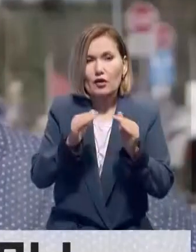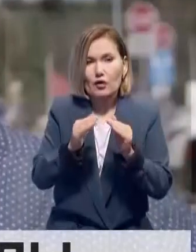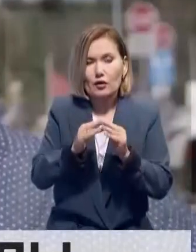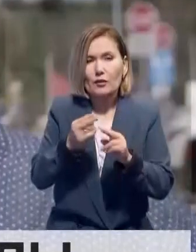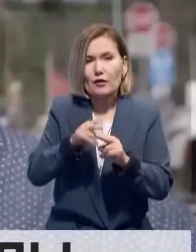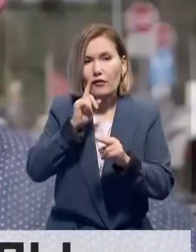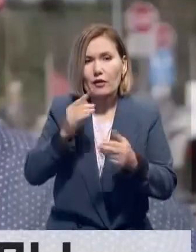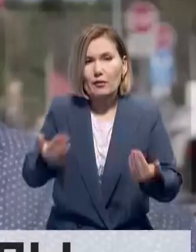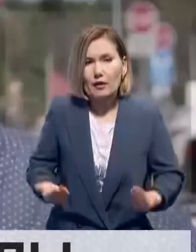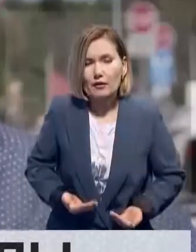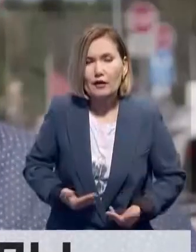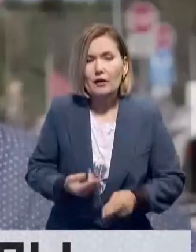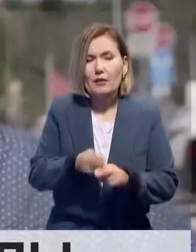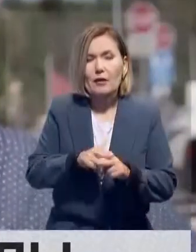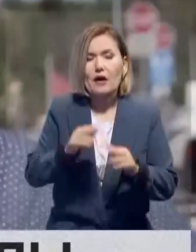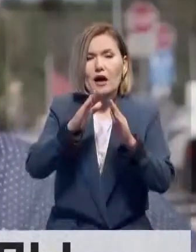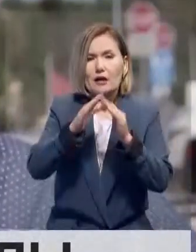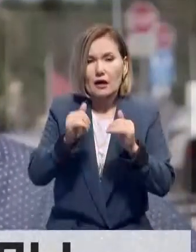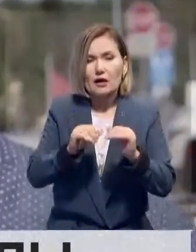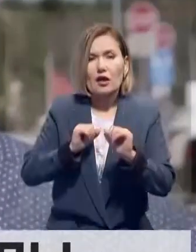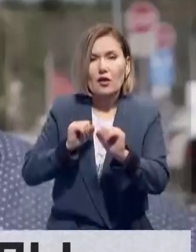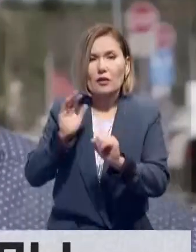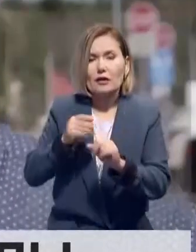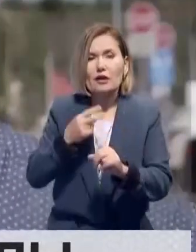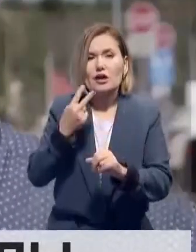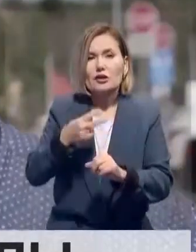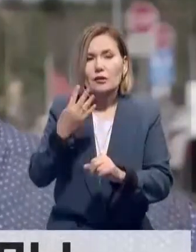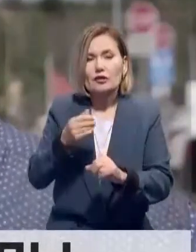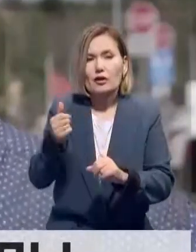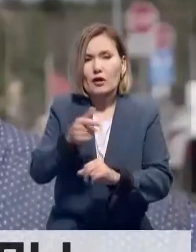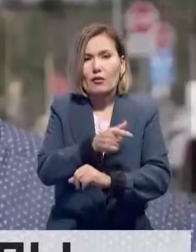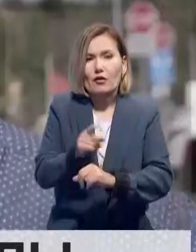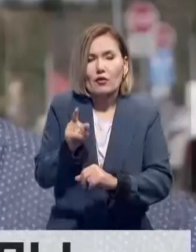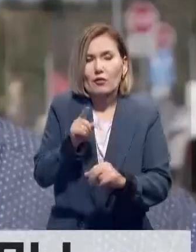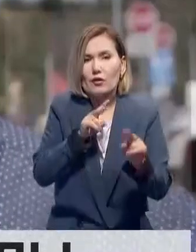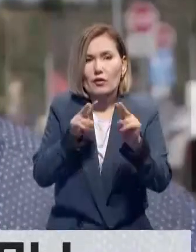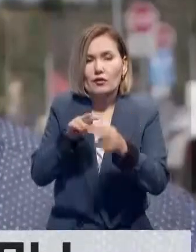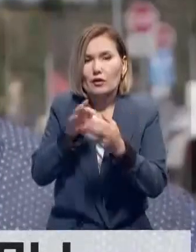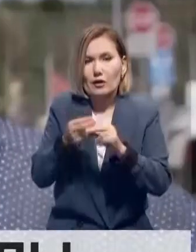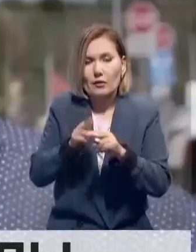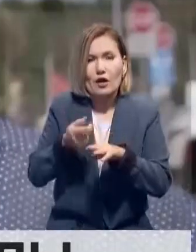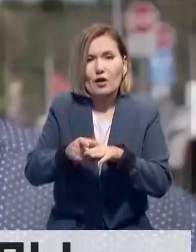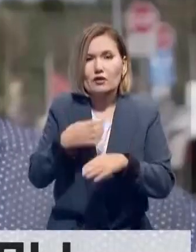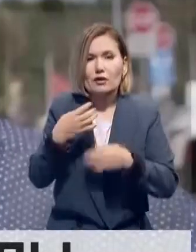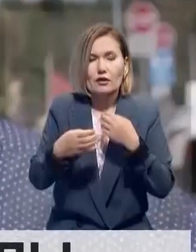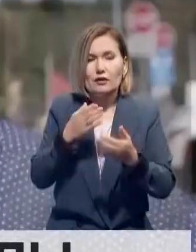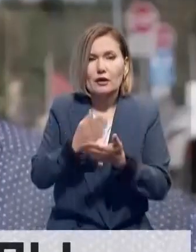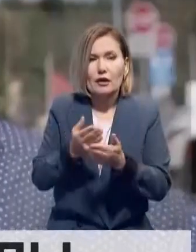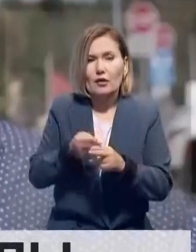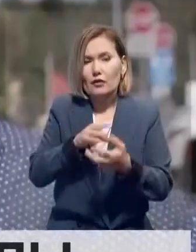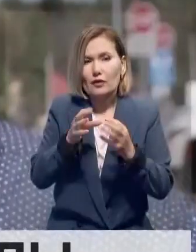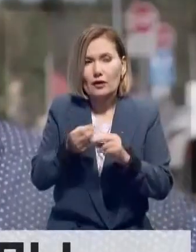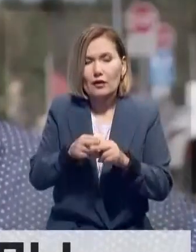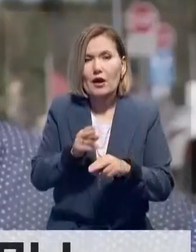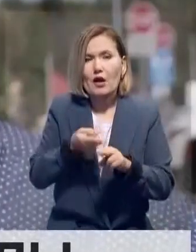істер министрі лагер қоршаулы болады. Әрі 24 сағат күзетіледі деп уәде берген. Бірақ сонда да қорқып отырмыз. Өйткені